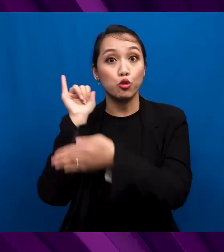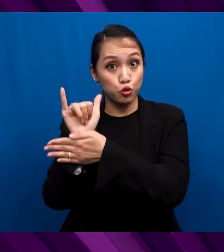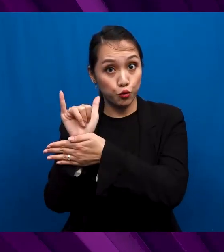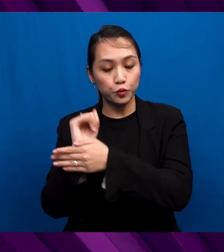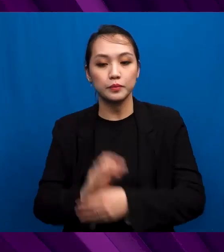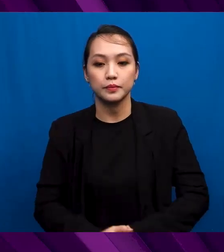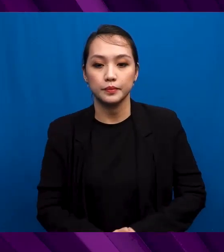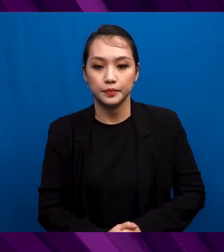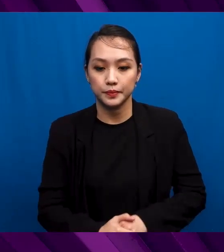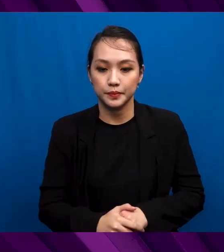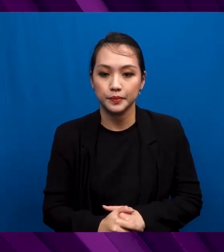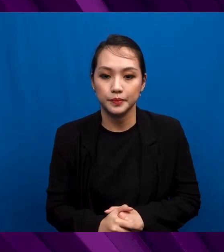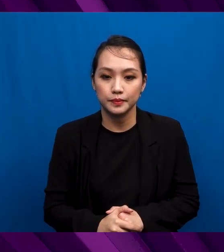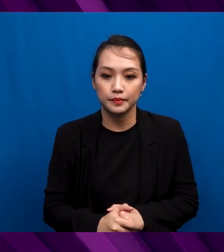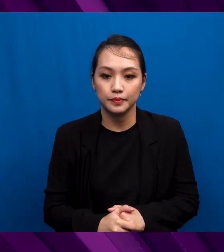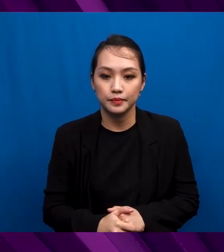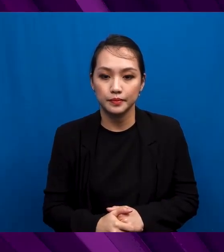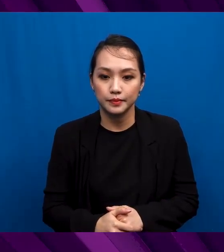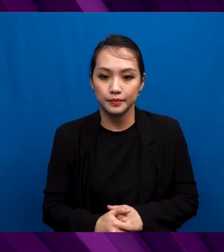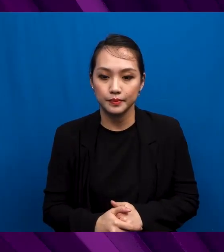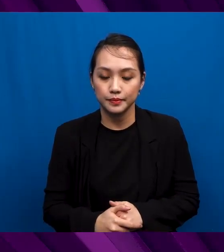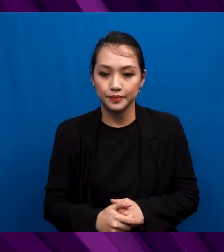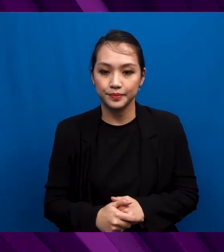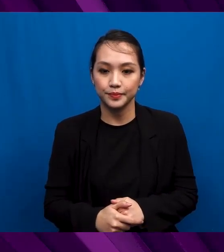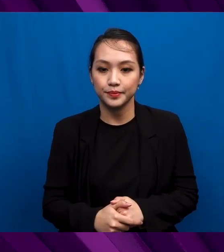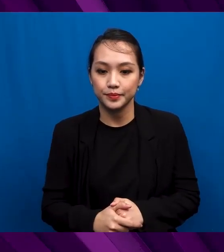Yakub disebut, yang dimention